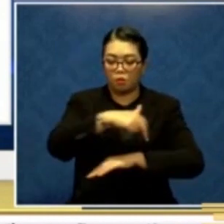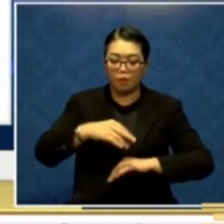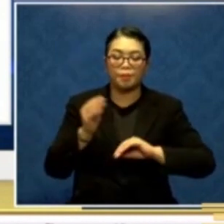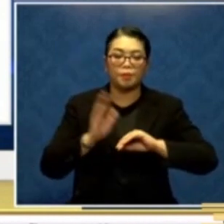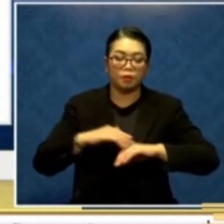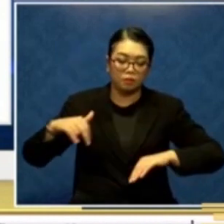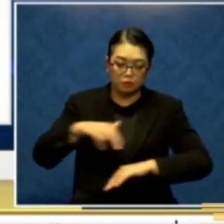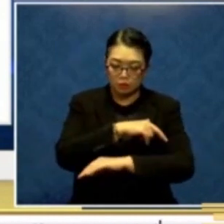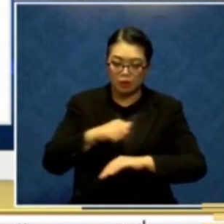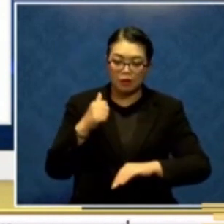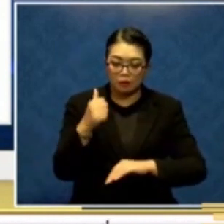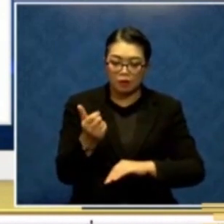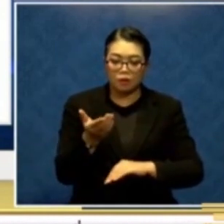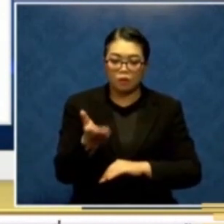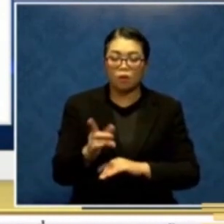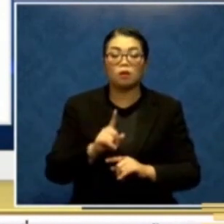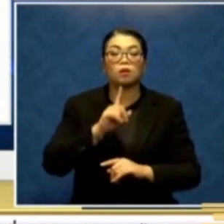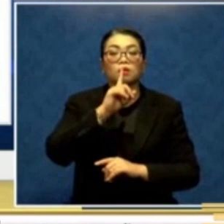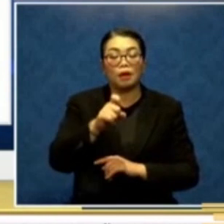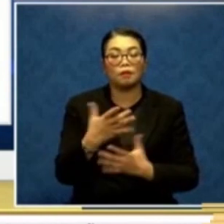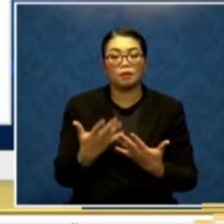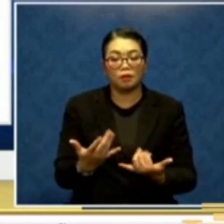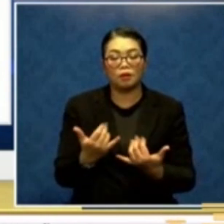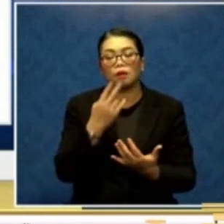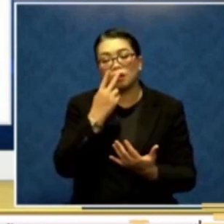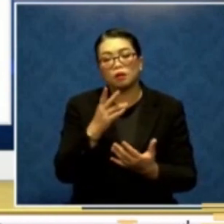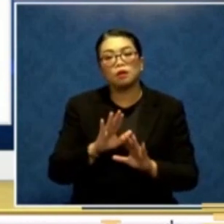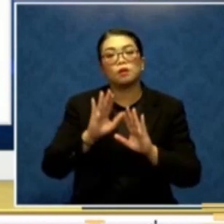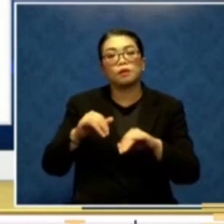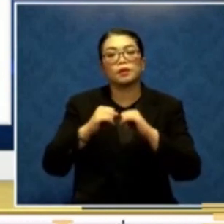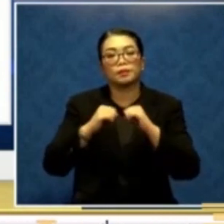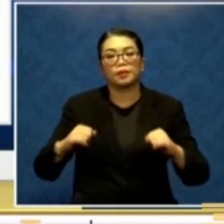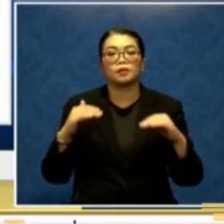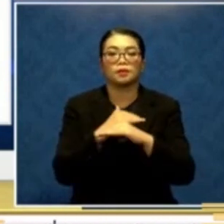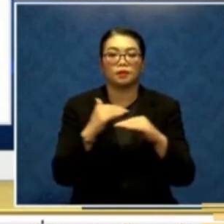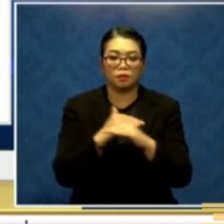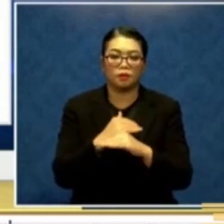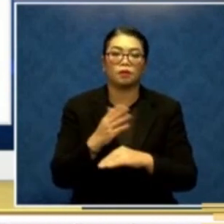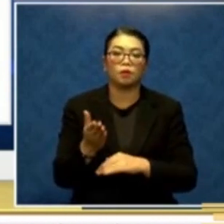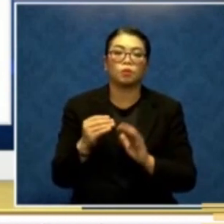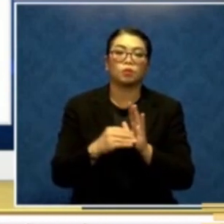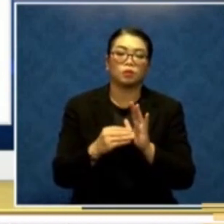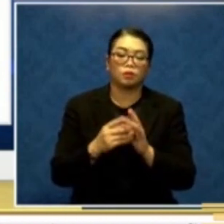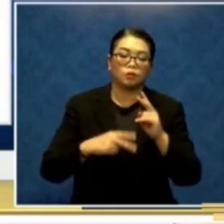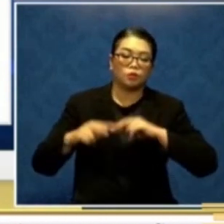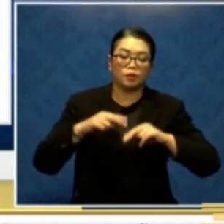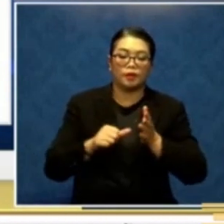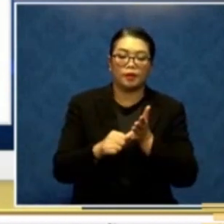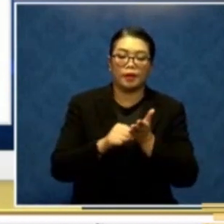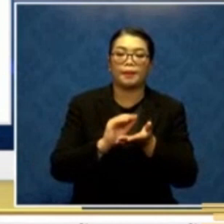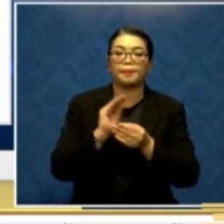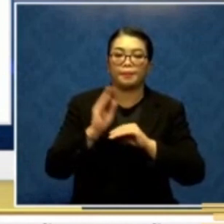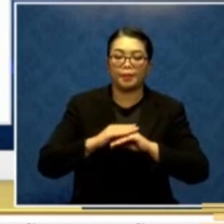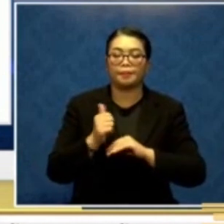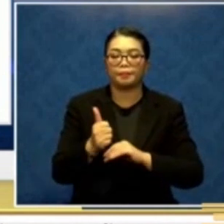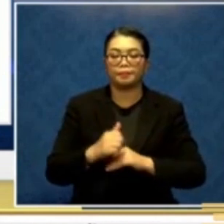เติมเลยอยากจะขอความติดตามคืบหน้าที่นี้ค่ะขอฝากสำนกงจราจรและผลุ ศีณเท Nickiช่ดำเรินกแก้ไ